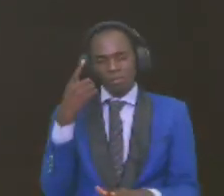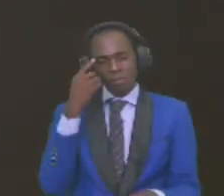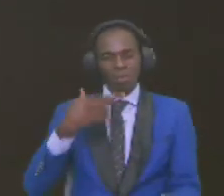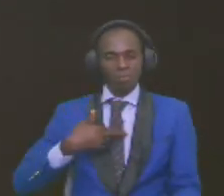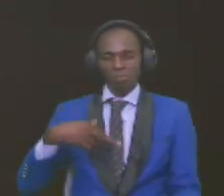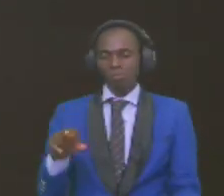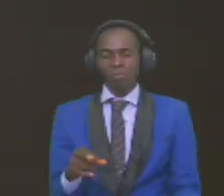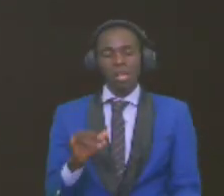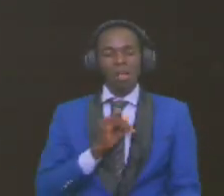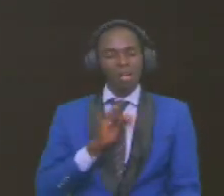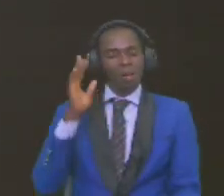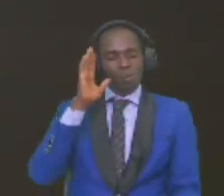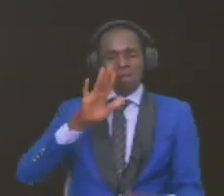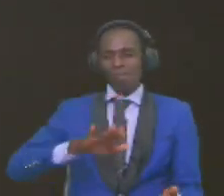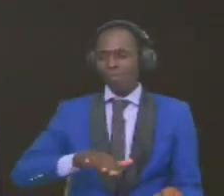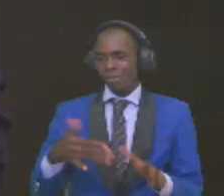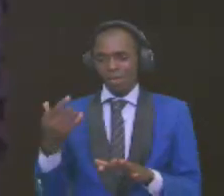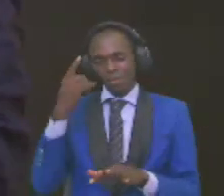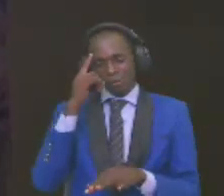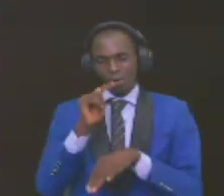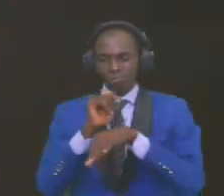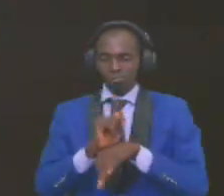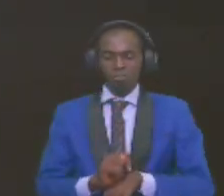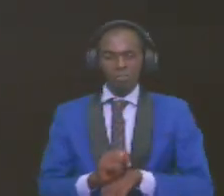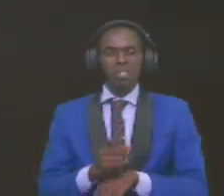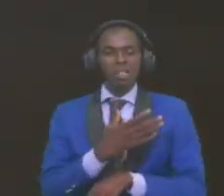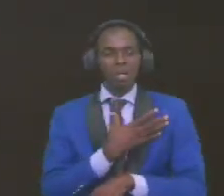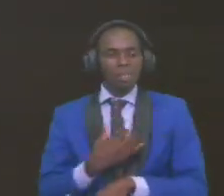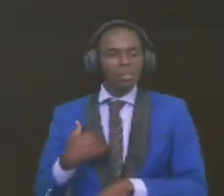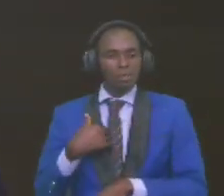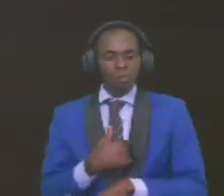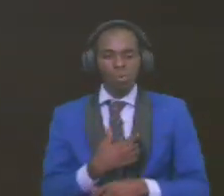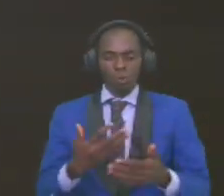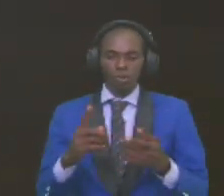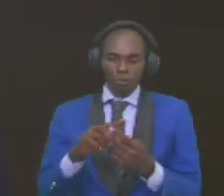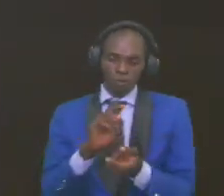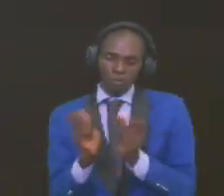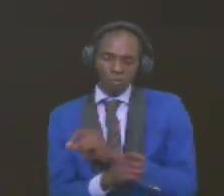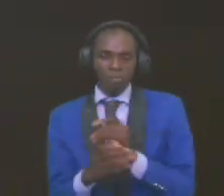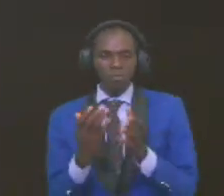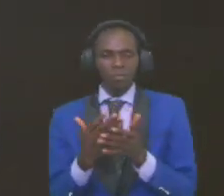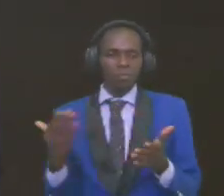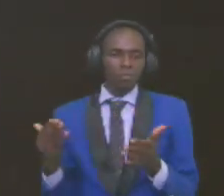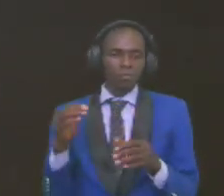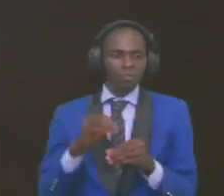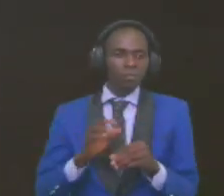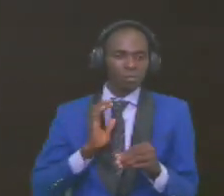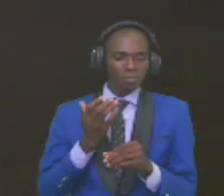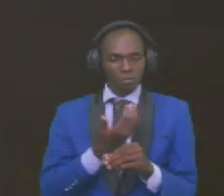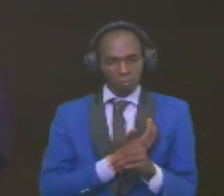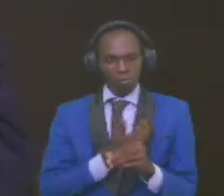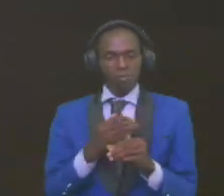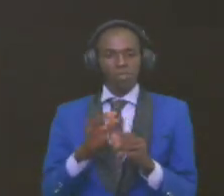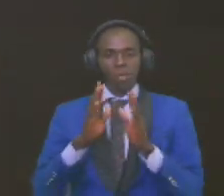mais bourré pour la tradition et nous voulons changer certaines choses dans notre